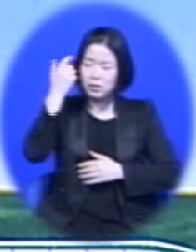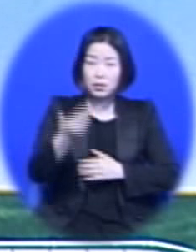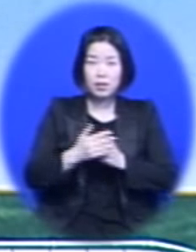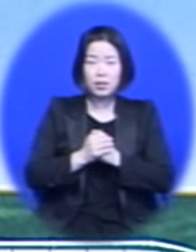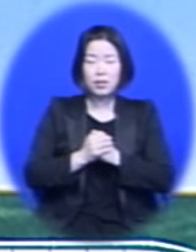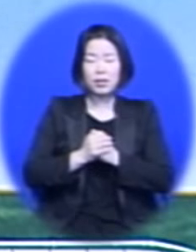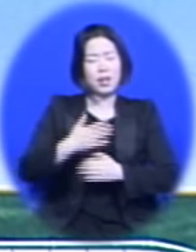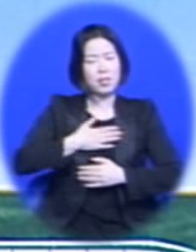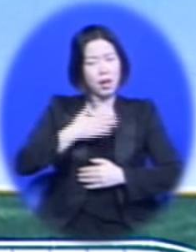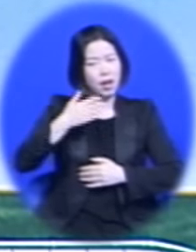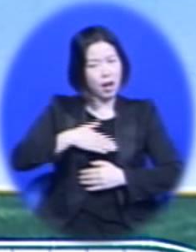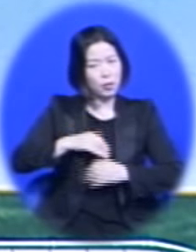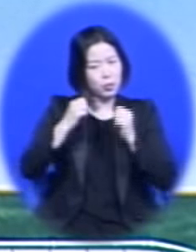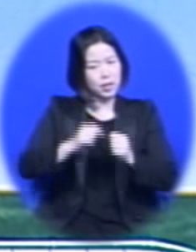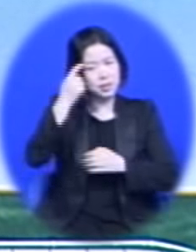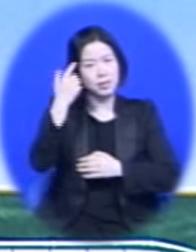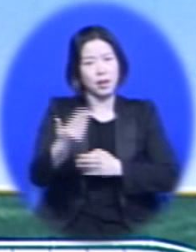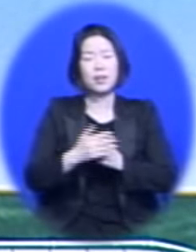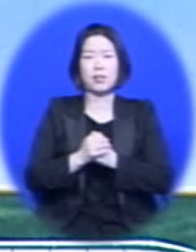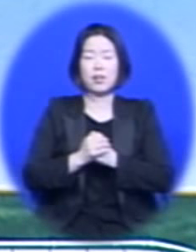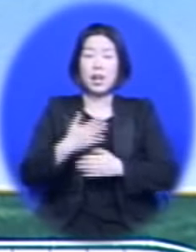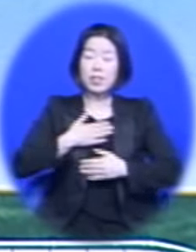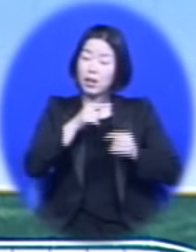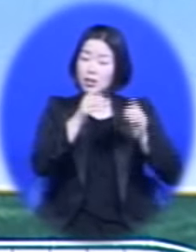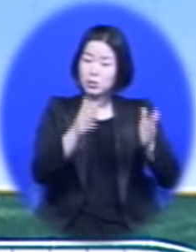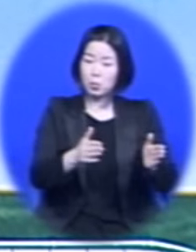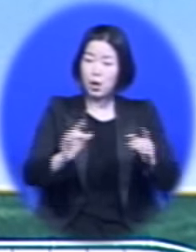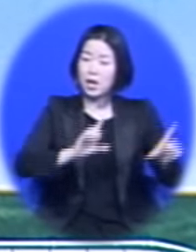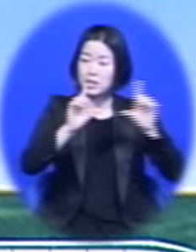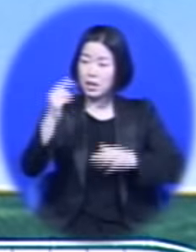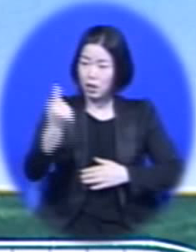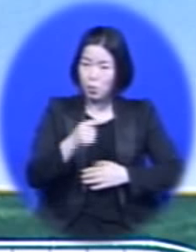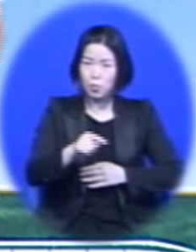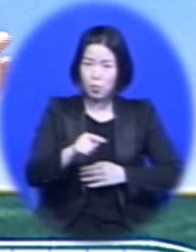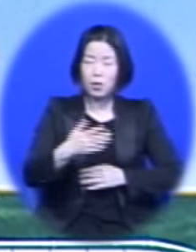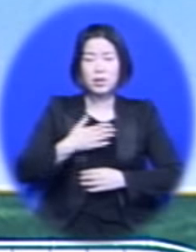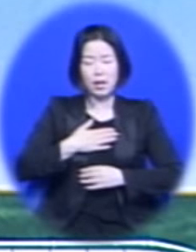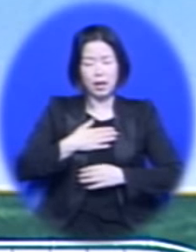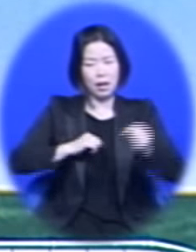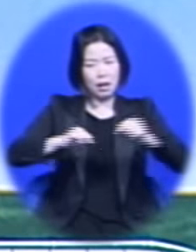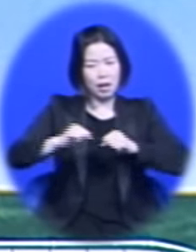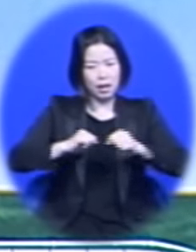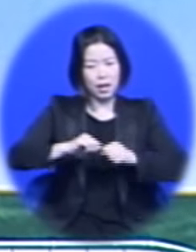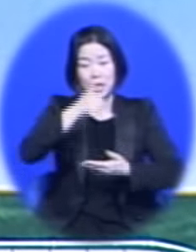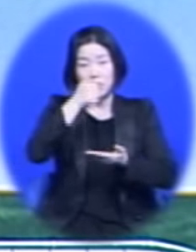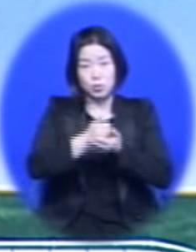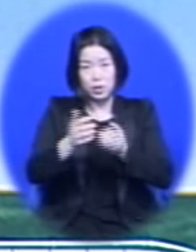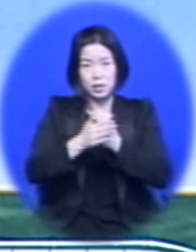나를 알기는 아실까? 내가 그동안에 살았던 것, 내가 그동안 저질렀던 죄